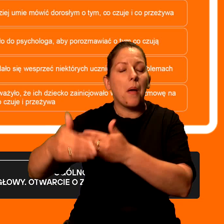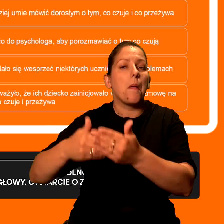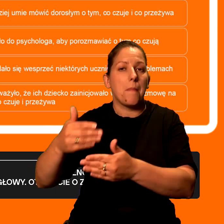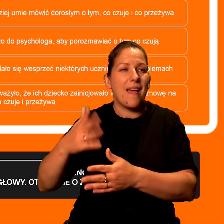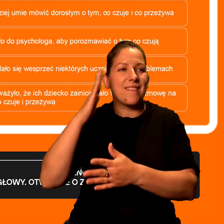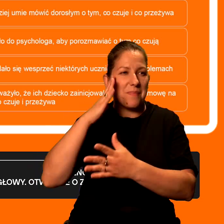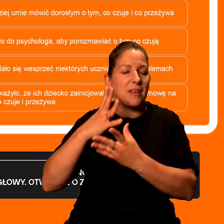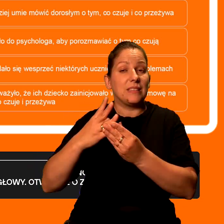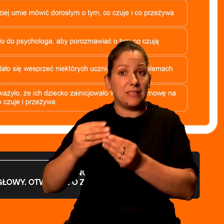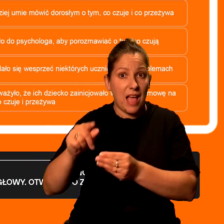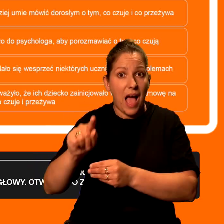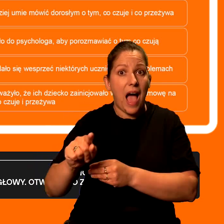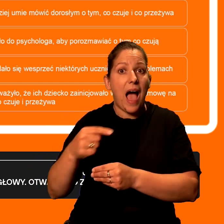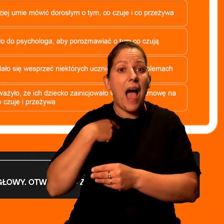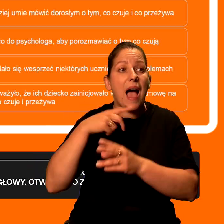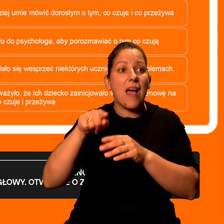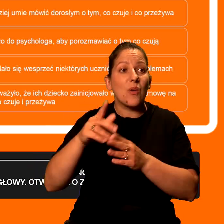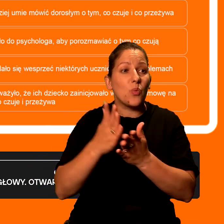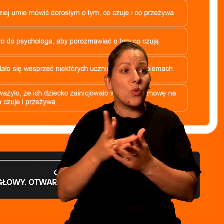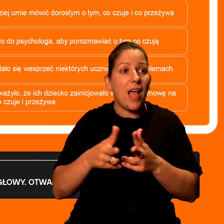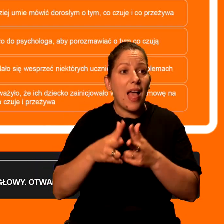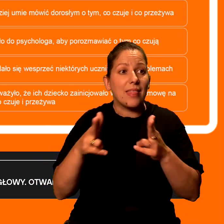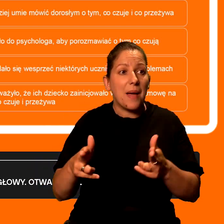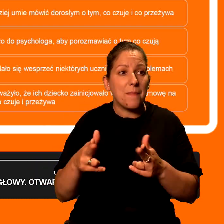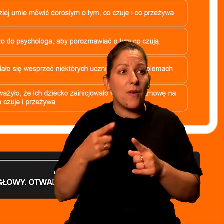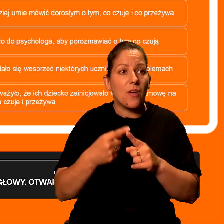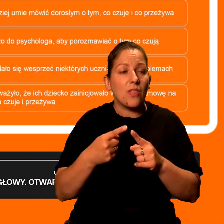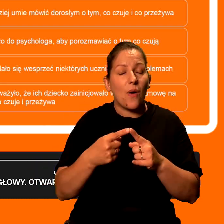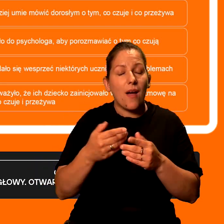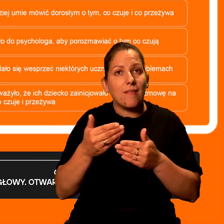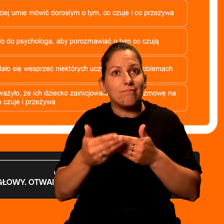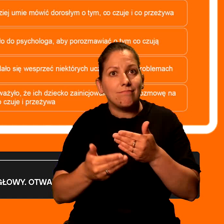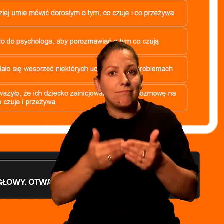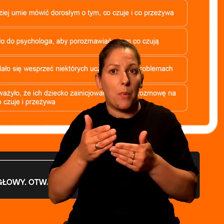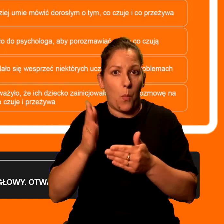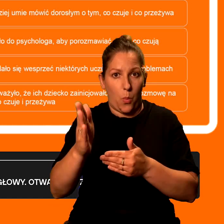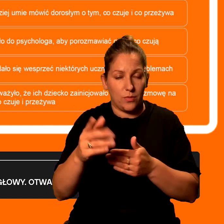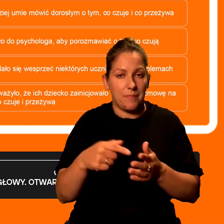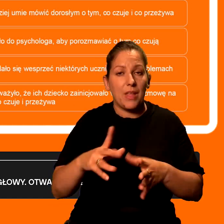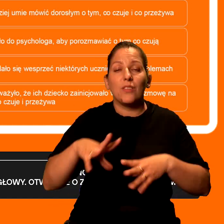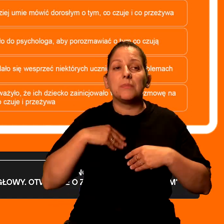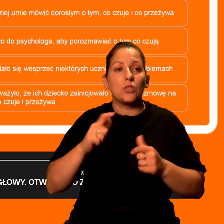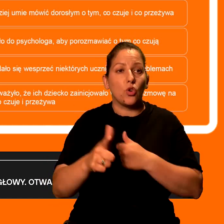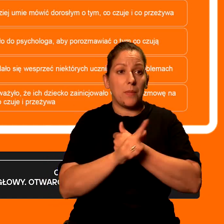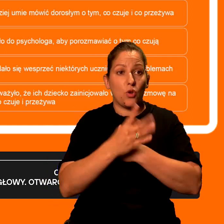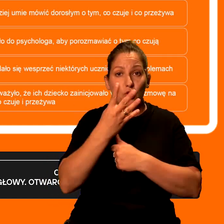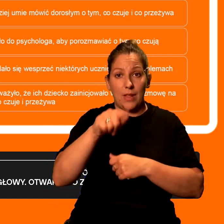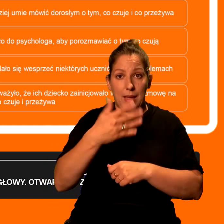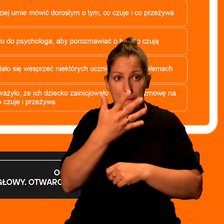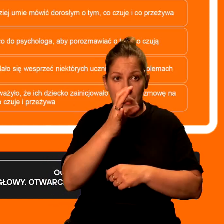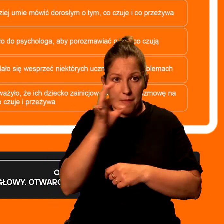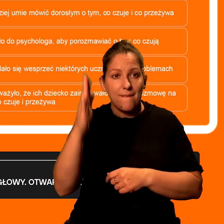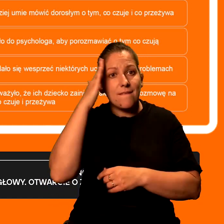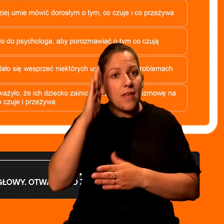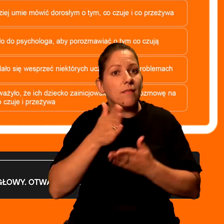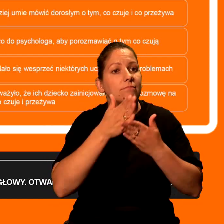że to eroduje. Badamy to już na takim etapie, powiedzmy, lekkiego zerodowania. Ale co dostaliśmy? 74,5% uczniów wie, jak pomóc